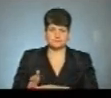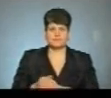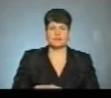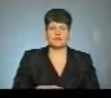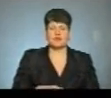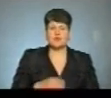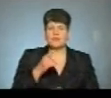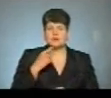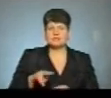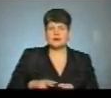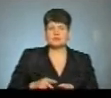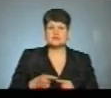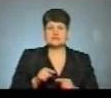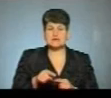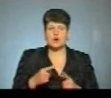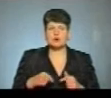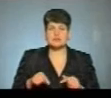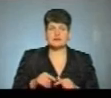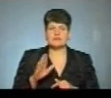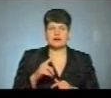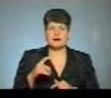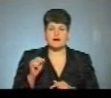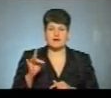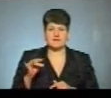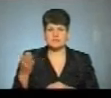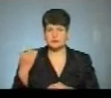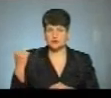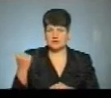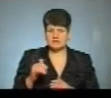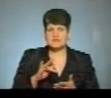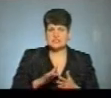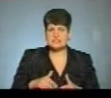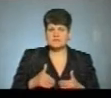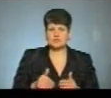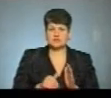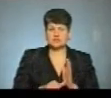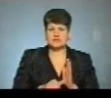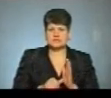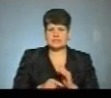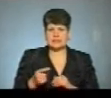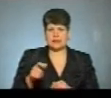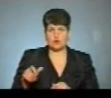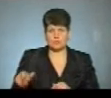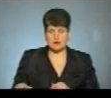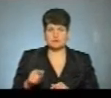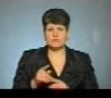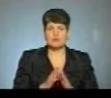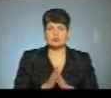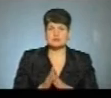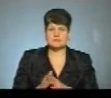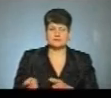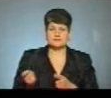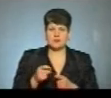словами директора цієї організації Віталія Хоркавого, за минулий тиждень до центру звернулися близько 60 тернополян. Вони просили